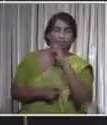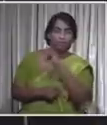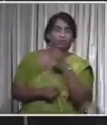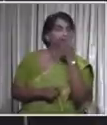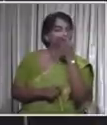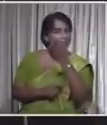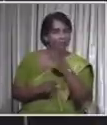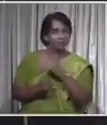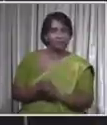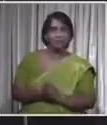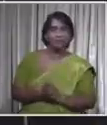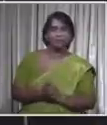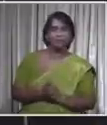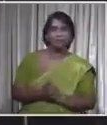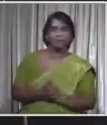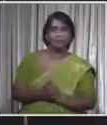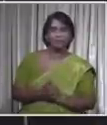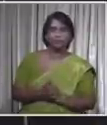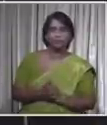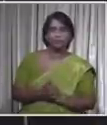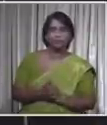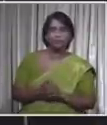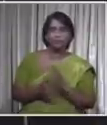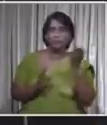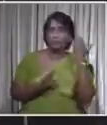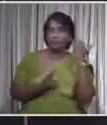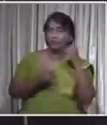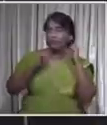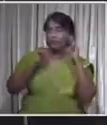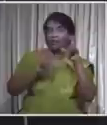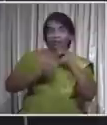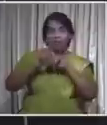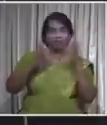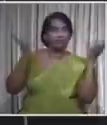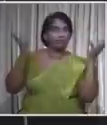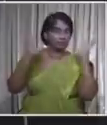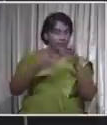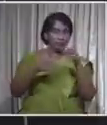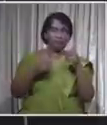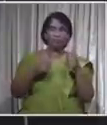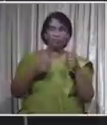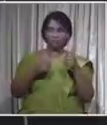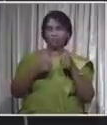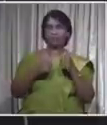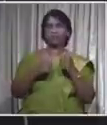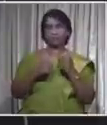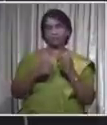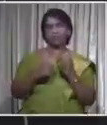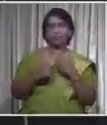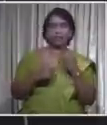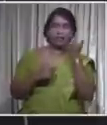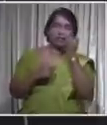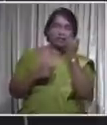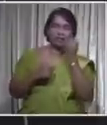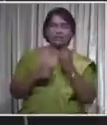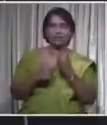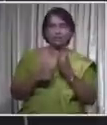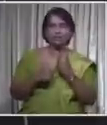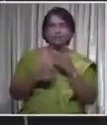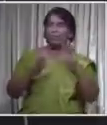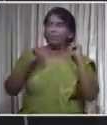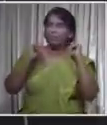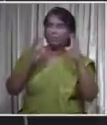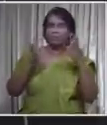මේගොල්ලන්ට දැන් එදා බොහොම සාර්ථක රැස්වීමක් තිබ්බා. මම ආසනීපෙන් හිටියේ. නමුත්